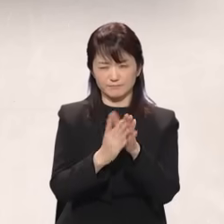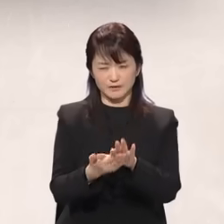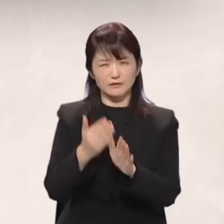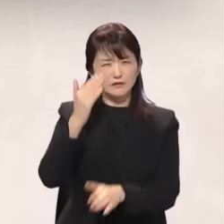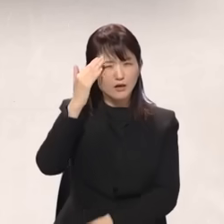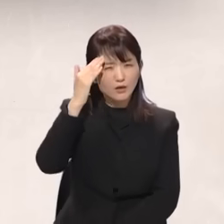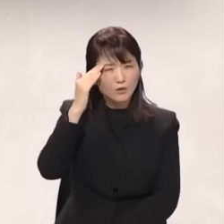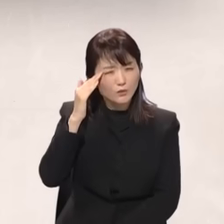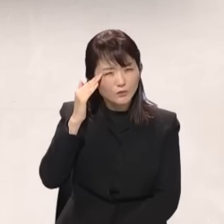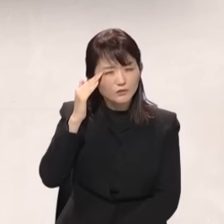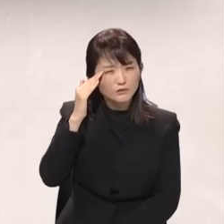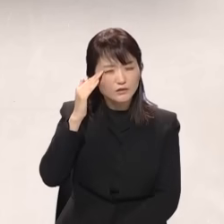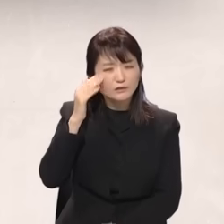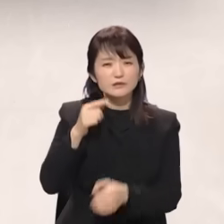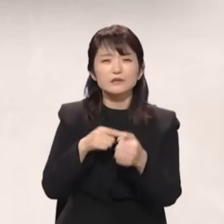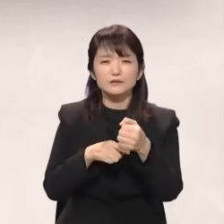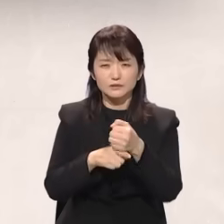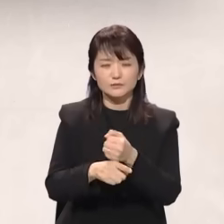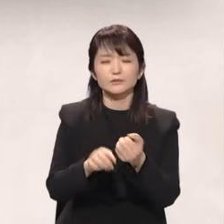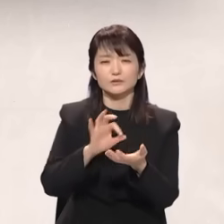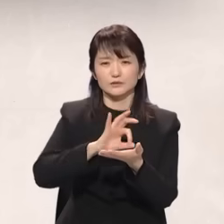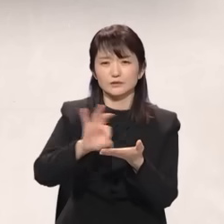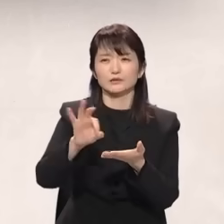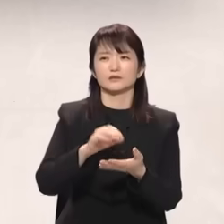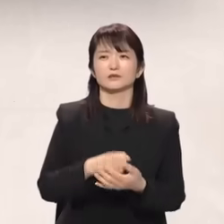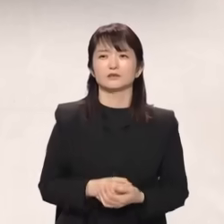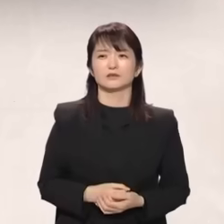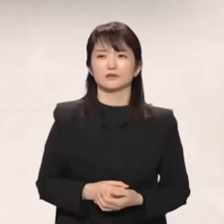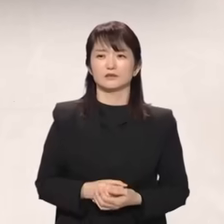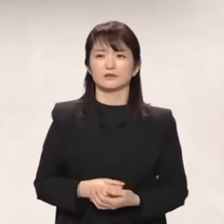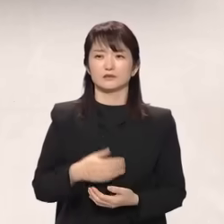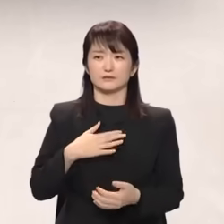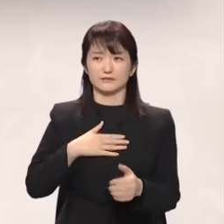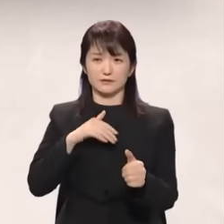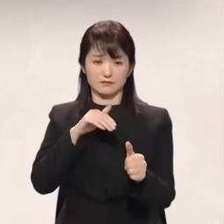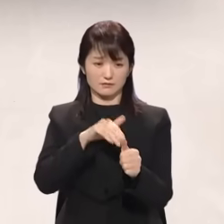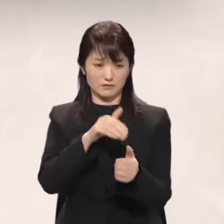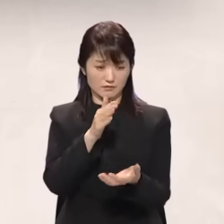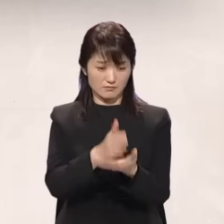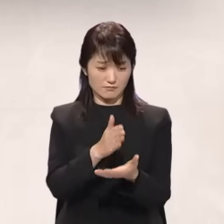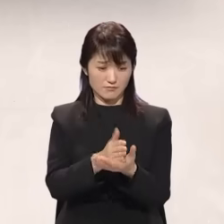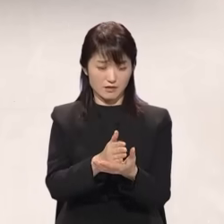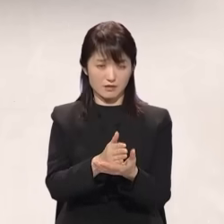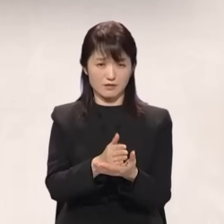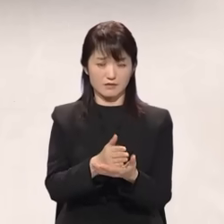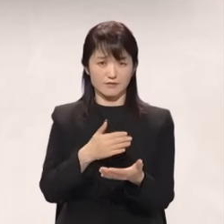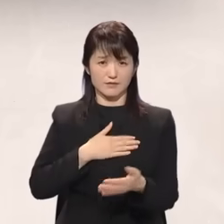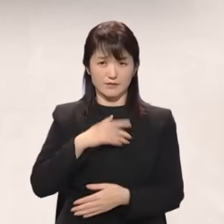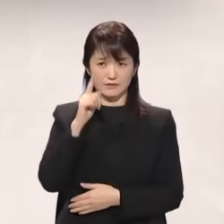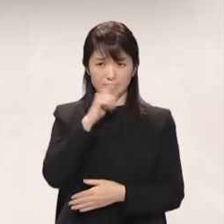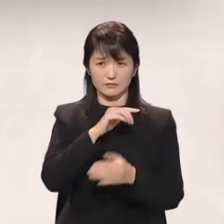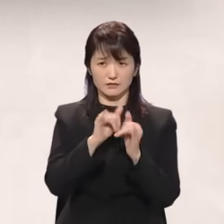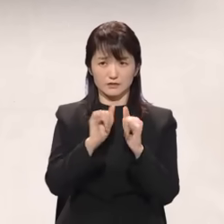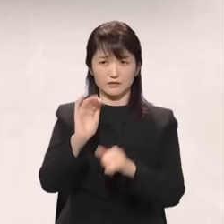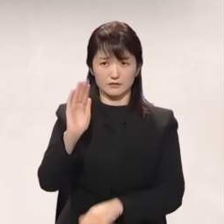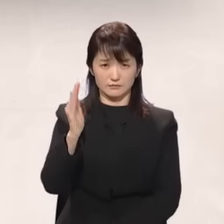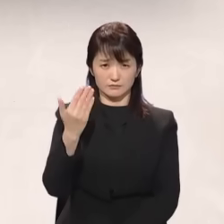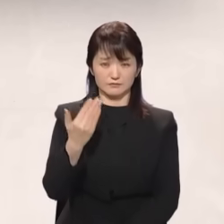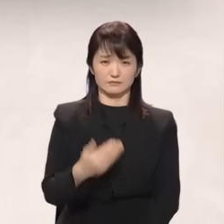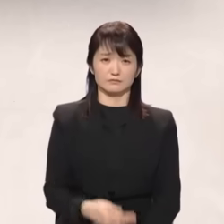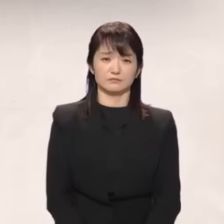이런 의미로 쓰이거든요 그러니까 나 이제 건드리지 말라 나 나쁜 사람 됐다 이런 식으로 닉을 바꿨다는